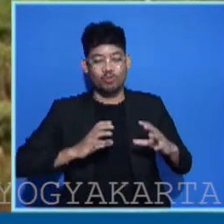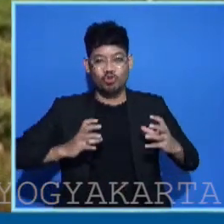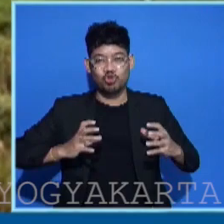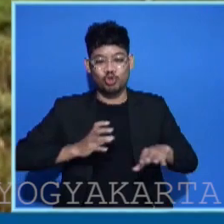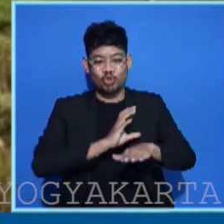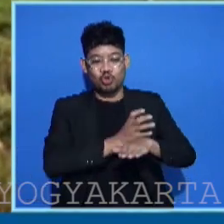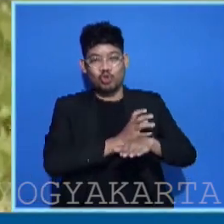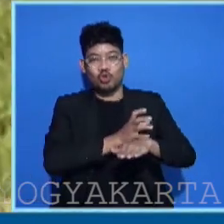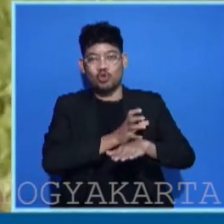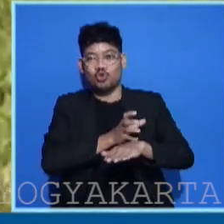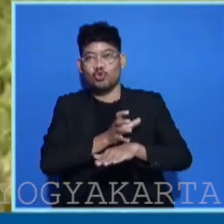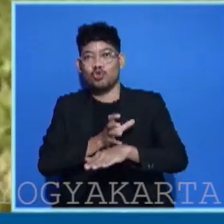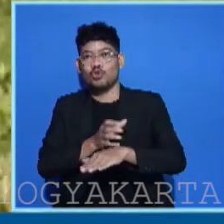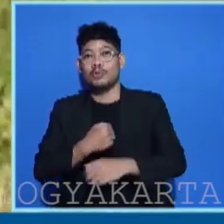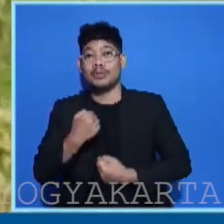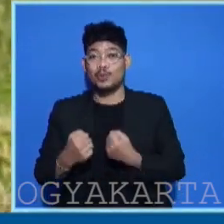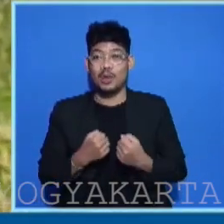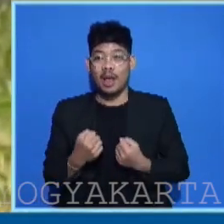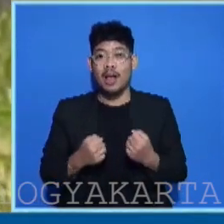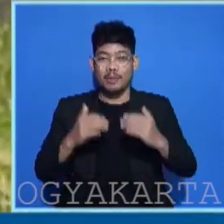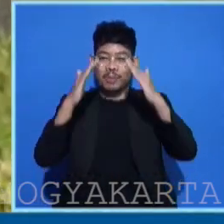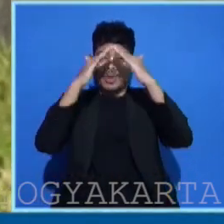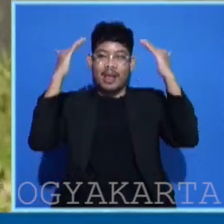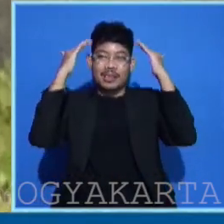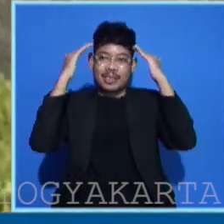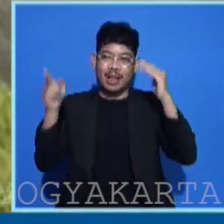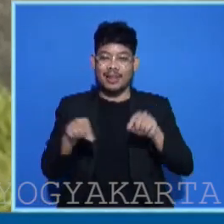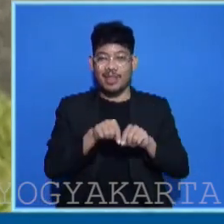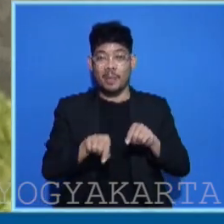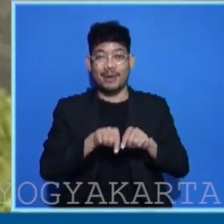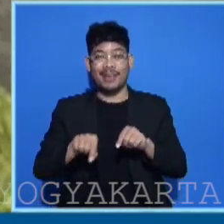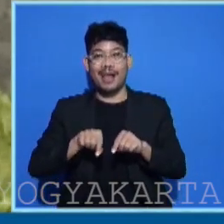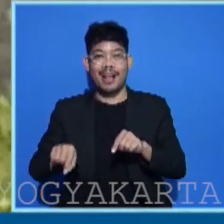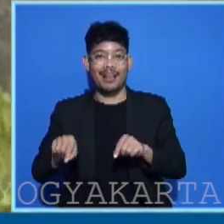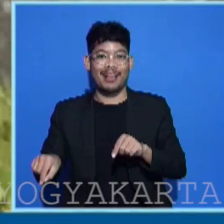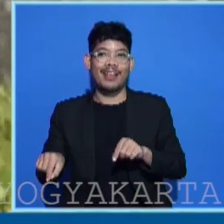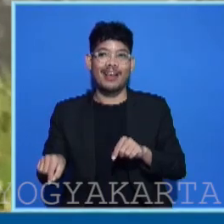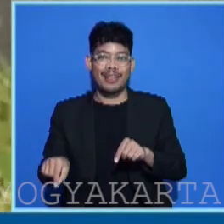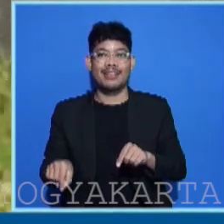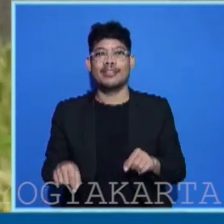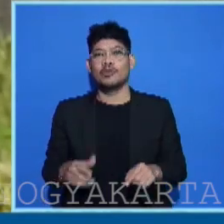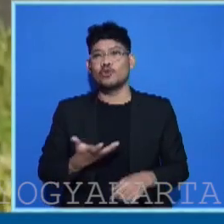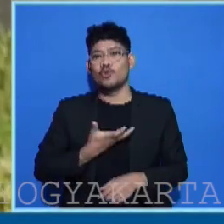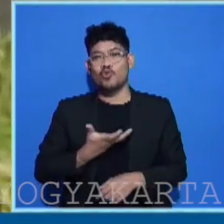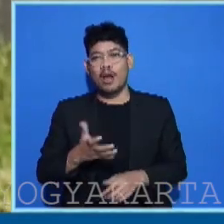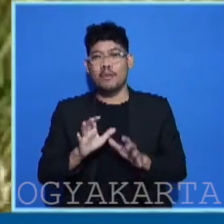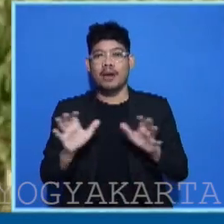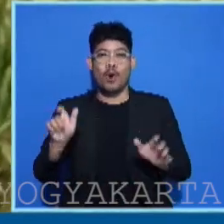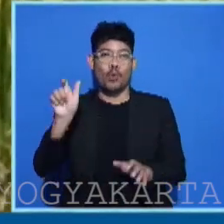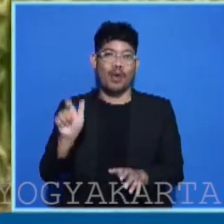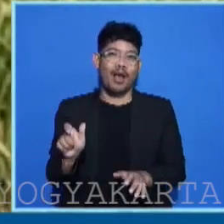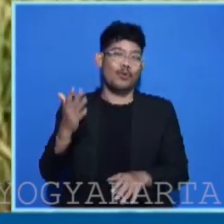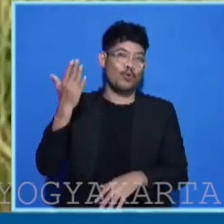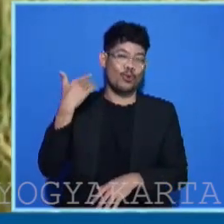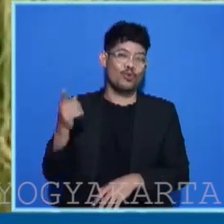Ing satunggaling usaha tani, nanem mujudaken salah setunggaling kerido ingkang kathah betahaken tenaga karya. Ewanipun,